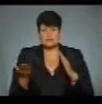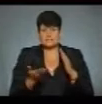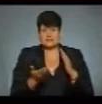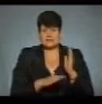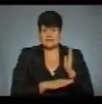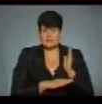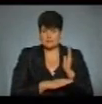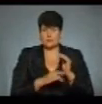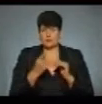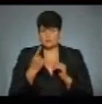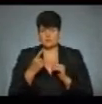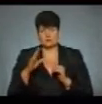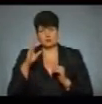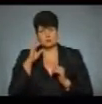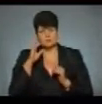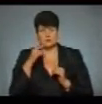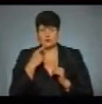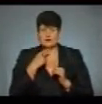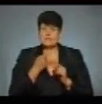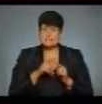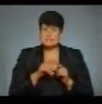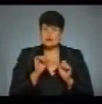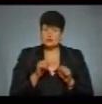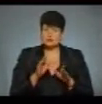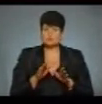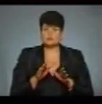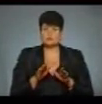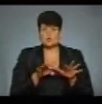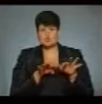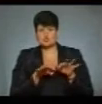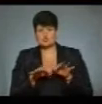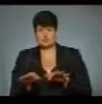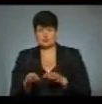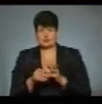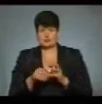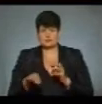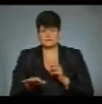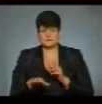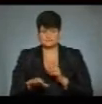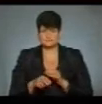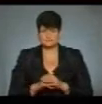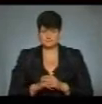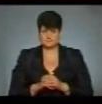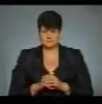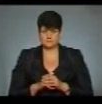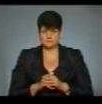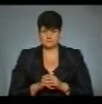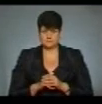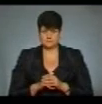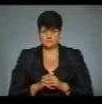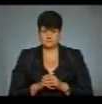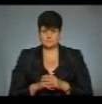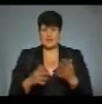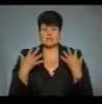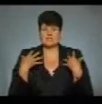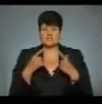за словами одного із них, Тараса Маланюка, це може призвести до зсуву ґрунту. Любов Гадомська далі детальніше про це.